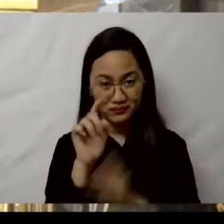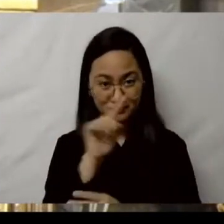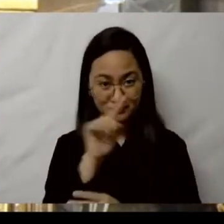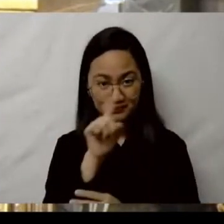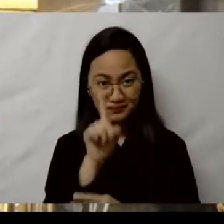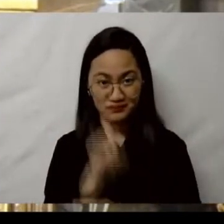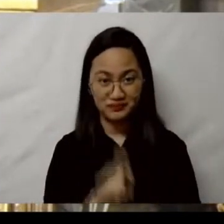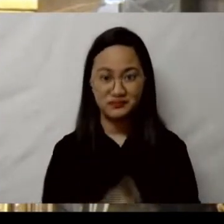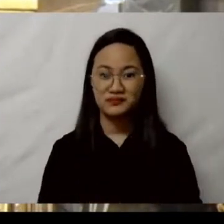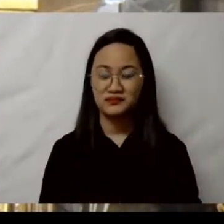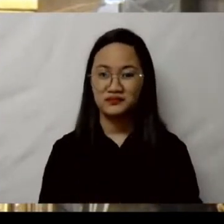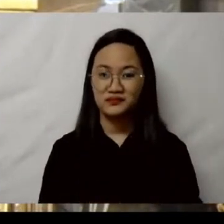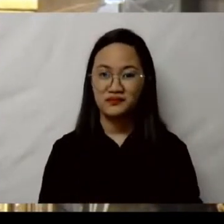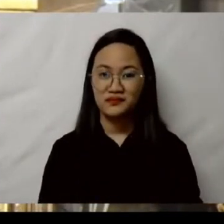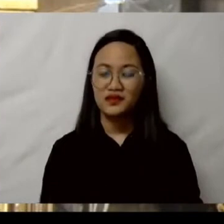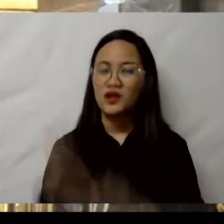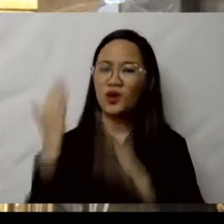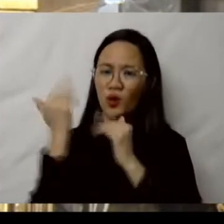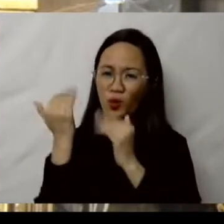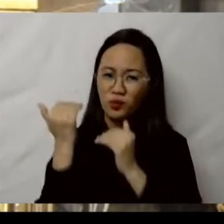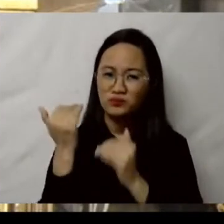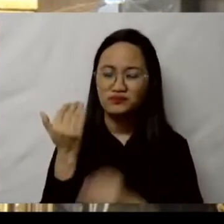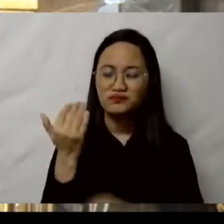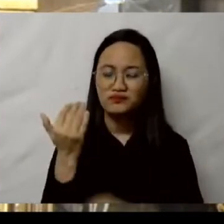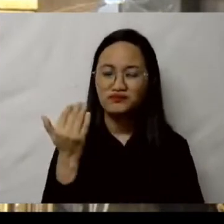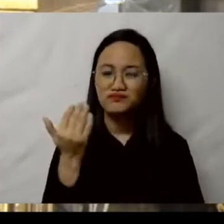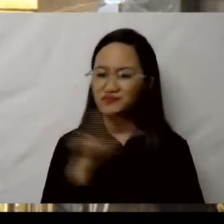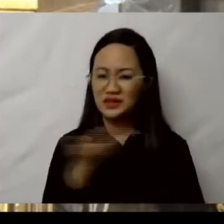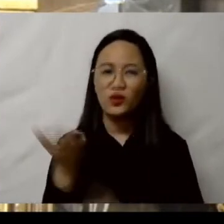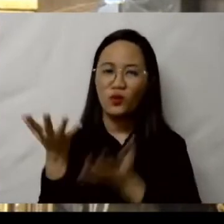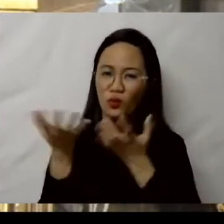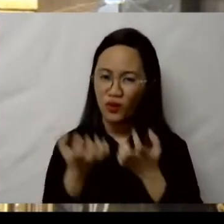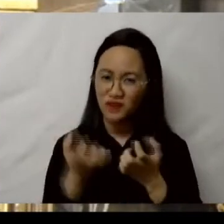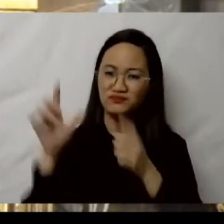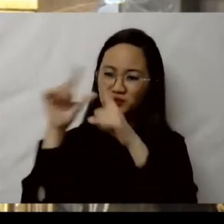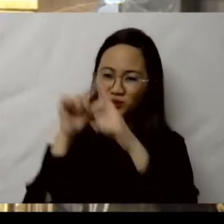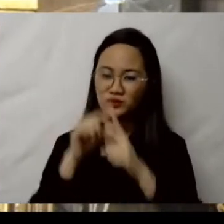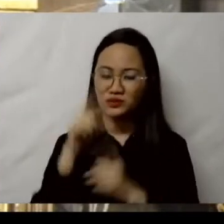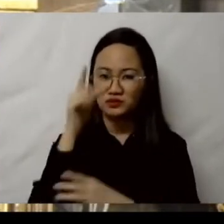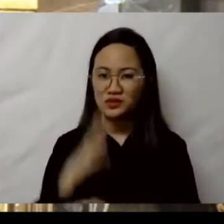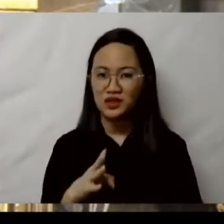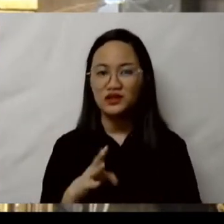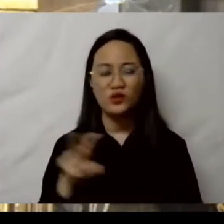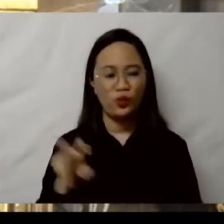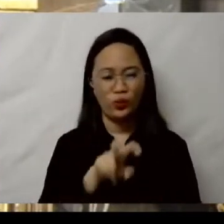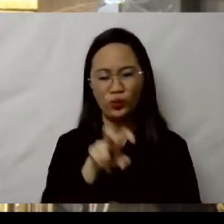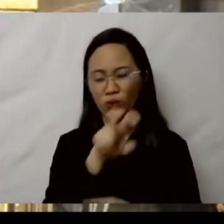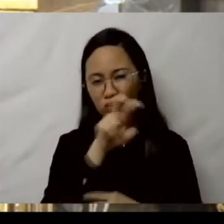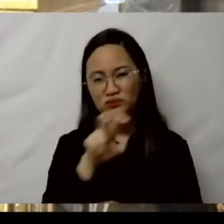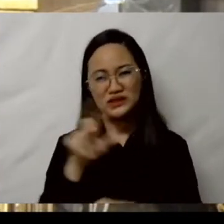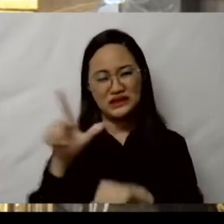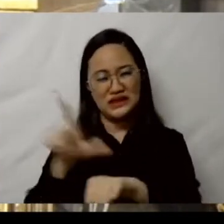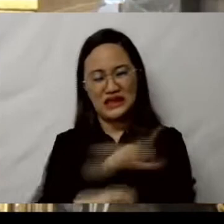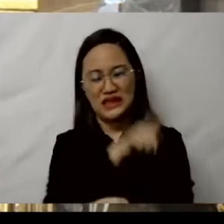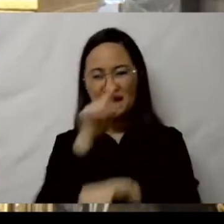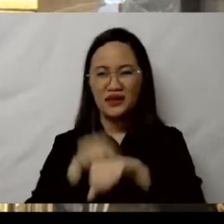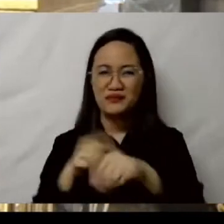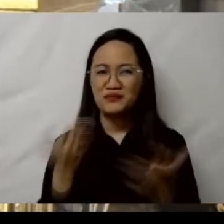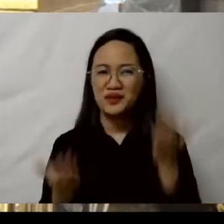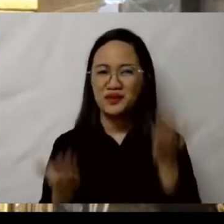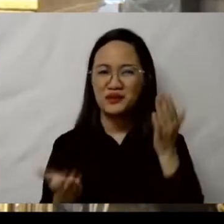Sana'y magutom tayo sa salita ng Diyos. The journey is long. Hindi natin alam kung kailan matatapos tong ECQ na ito. Marahil baka mag-i-extend